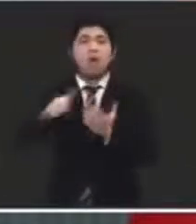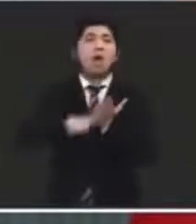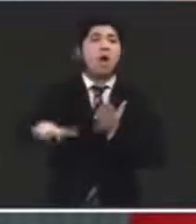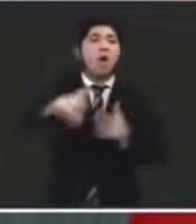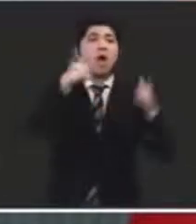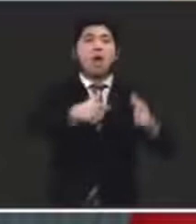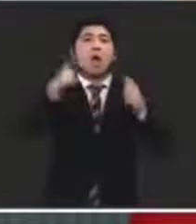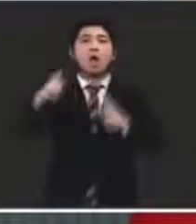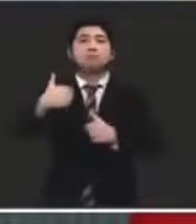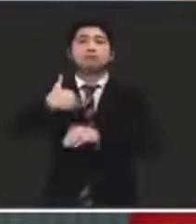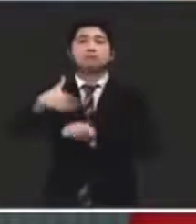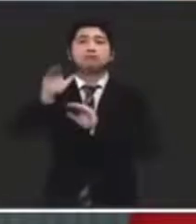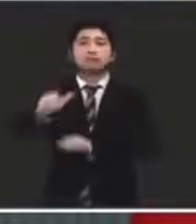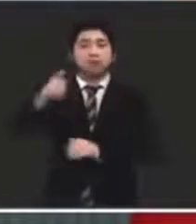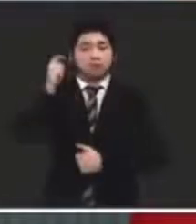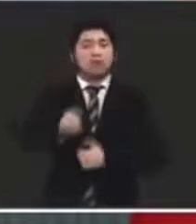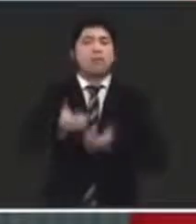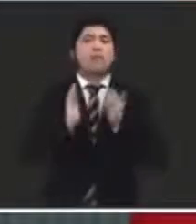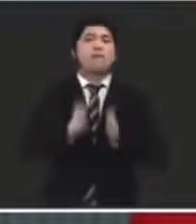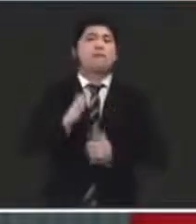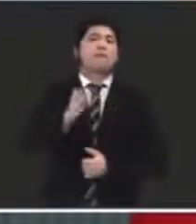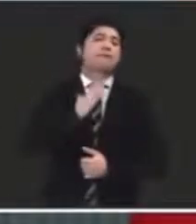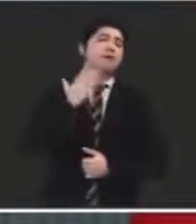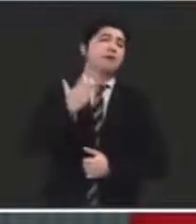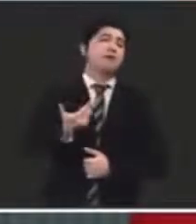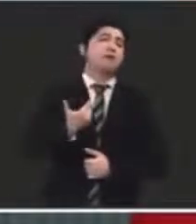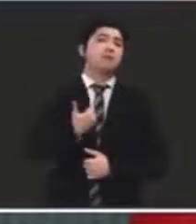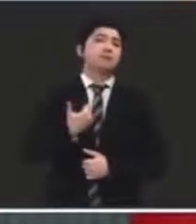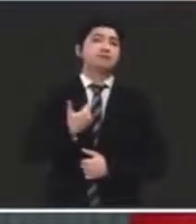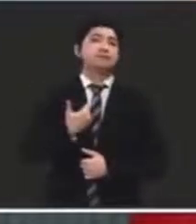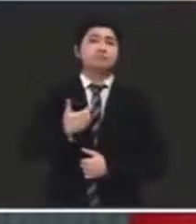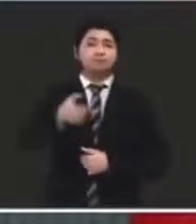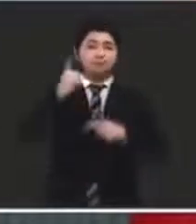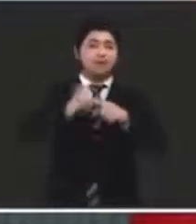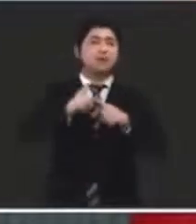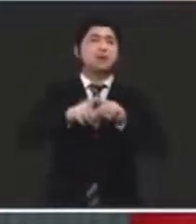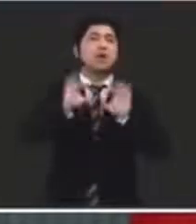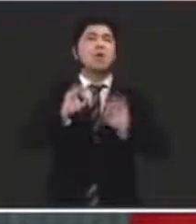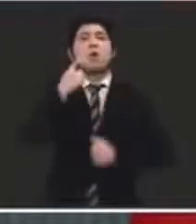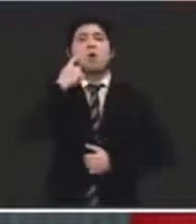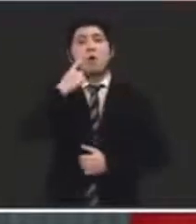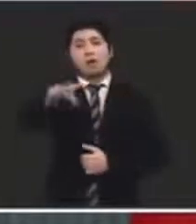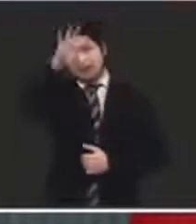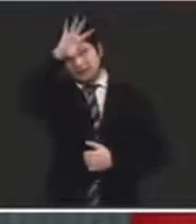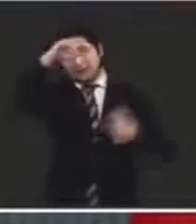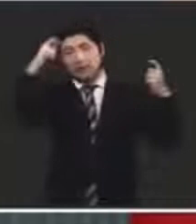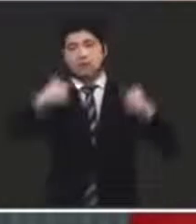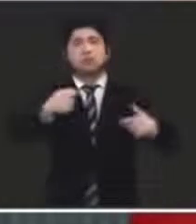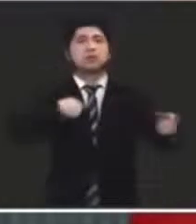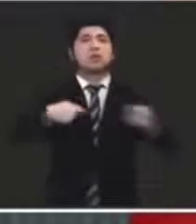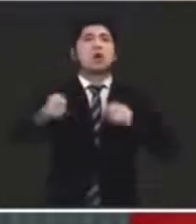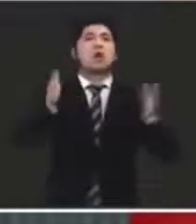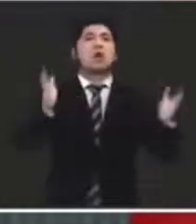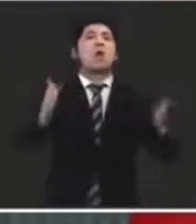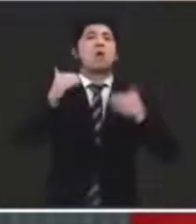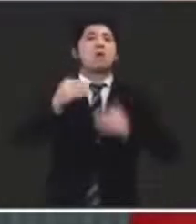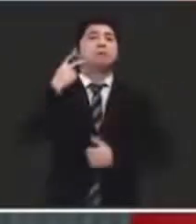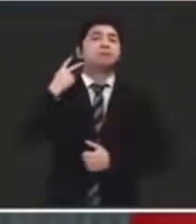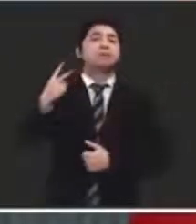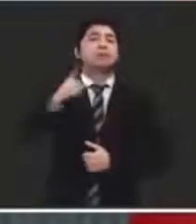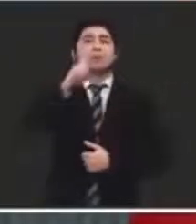alanda desteklemeye devam ediyoruz pazar günü ise İstanbul Ticaret odasının